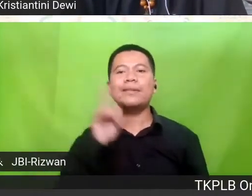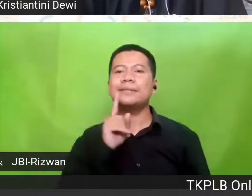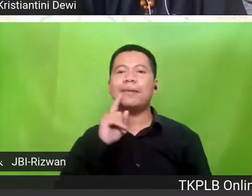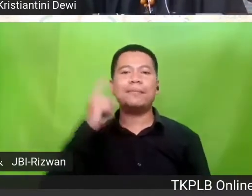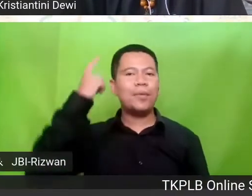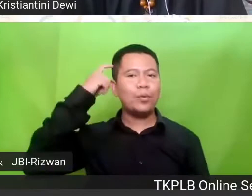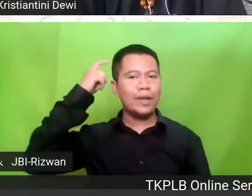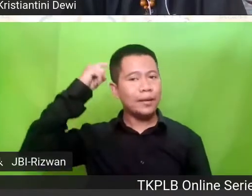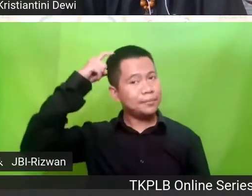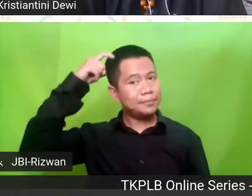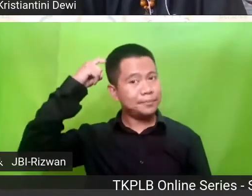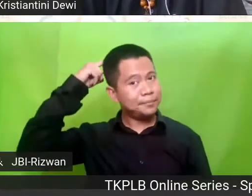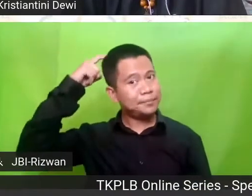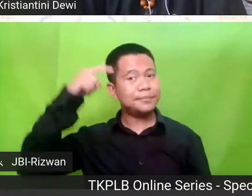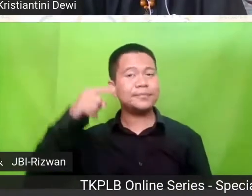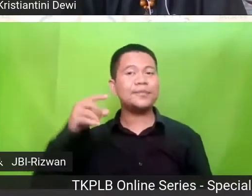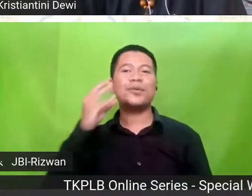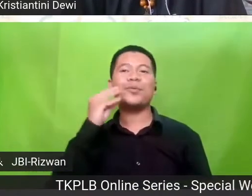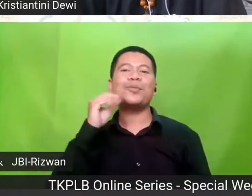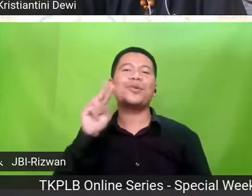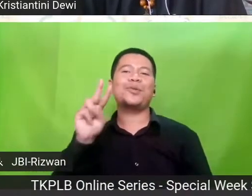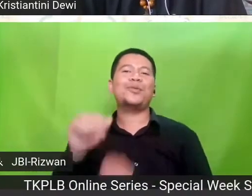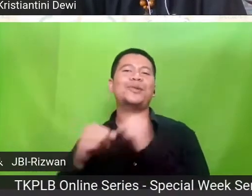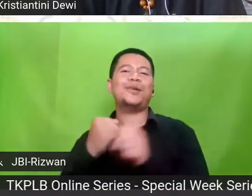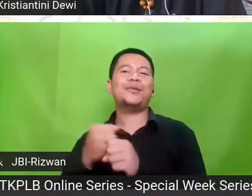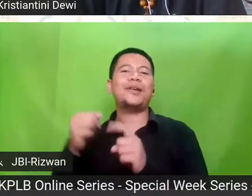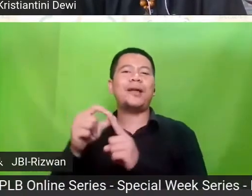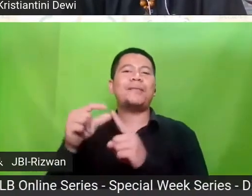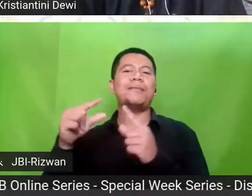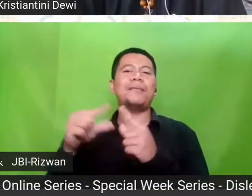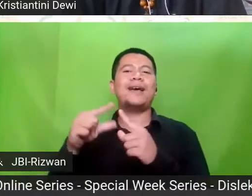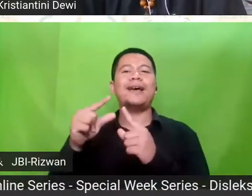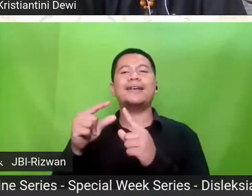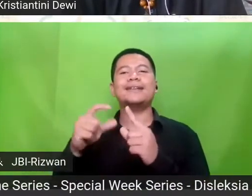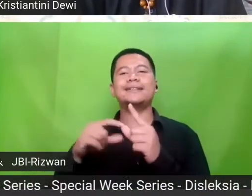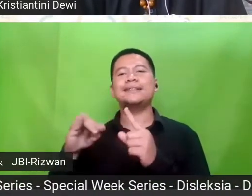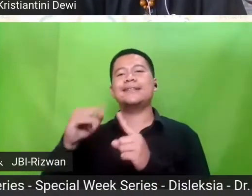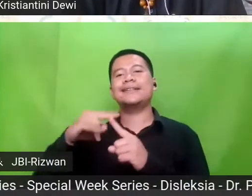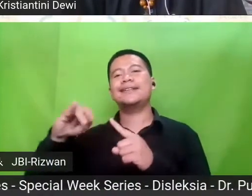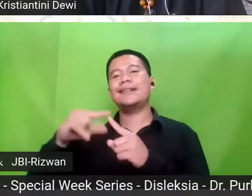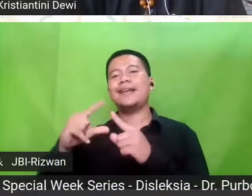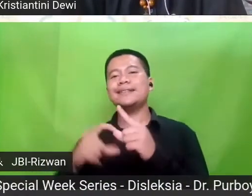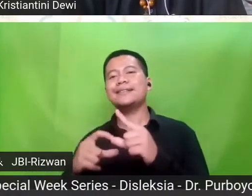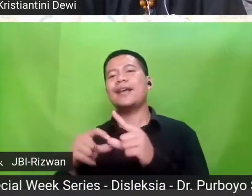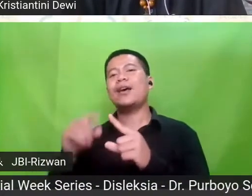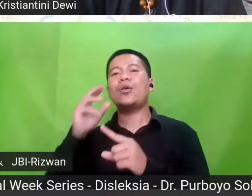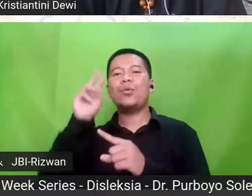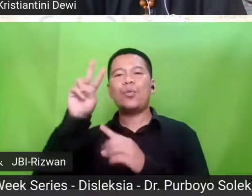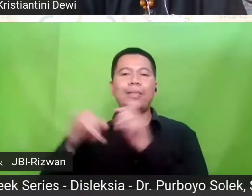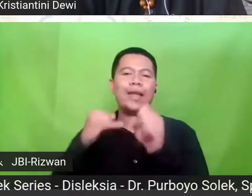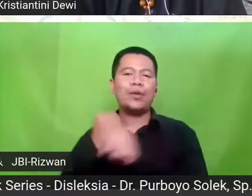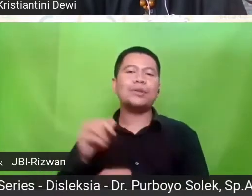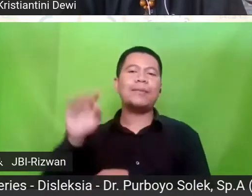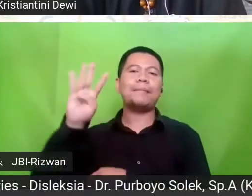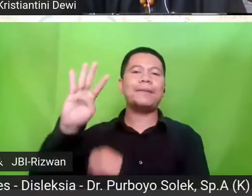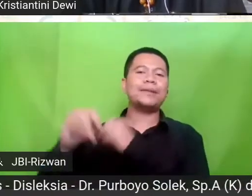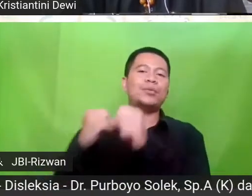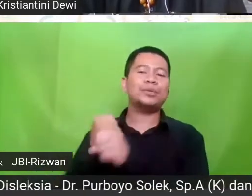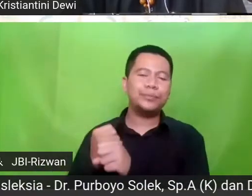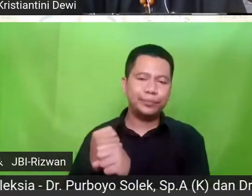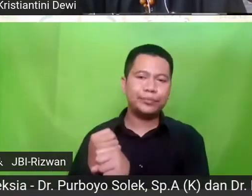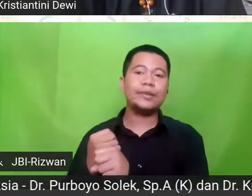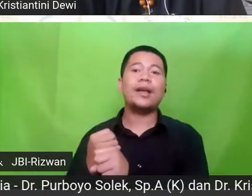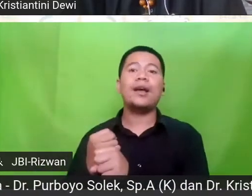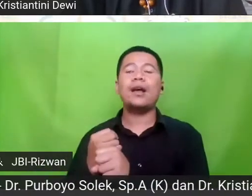memang terjadinya di umur 2 tahun dan plastisitas otak di umur 4 tahun. Kalau diintervensi dengan kasus yang kita temukan